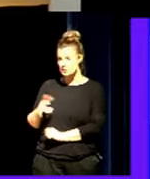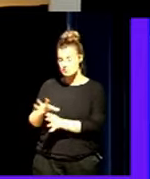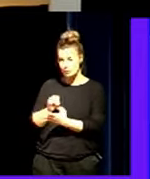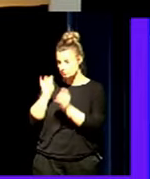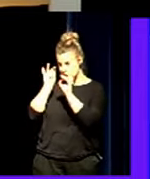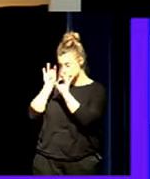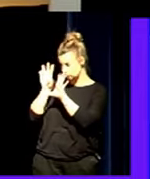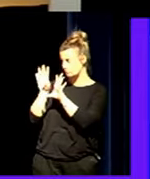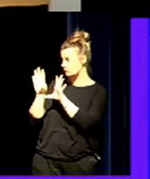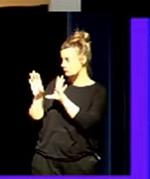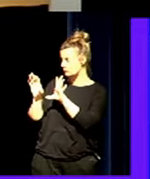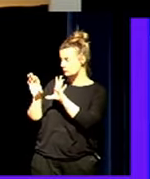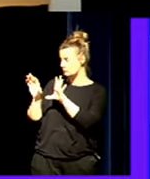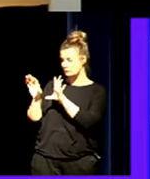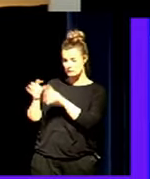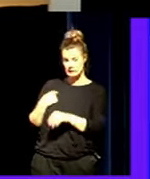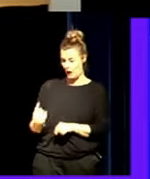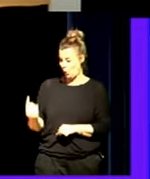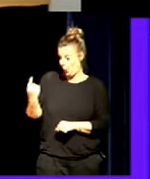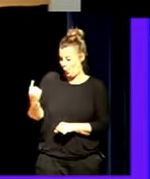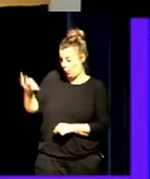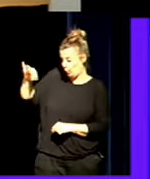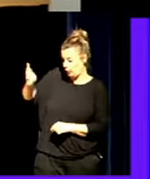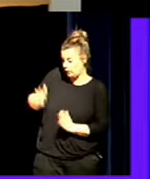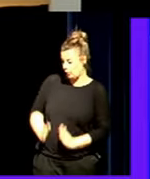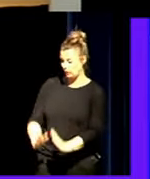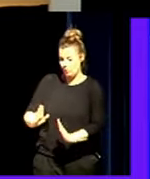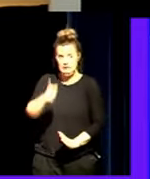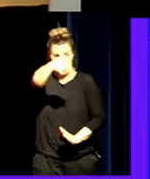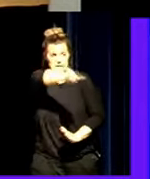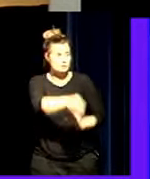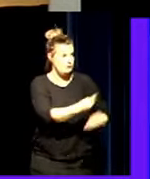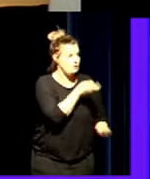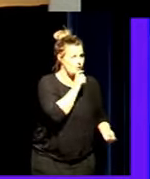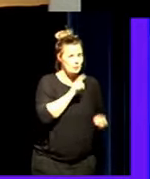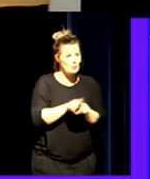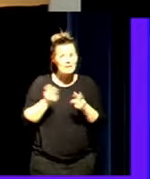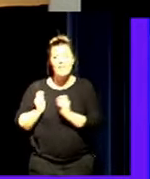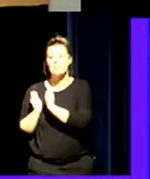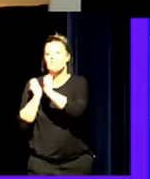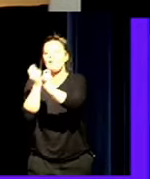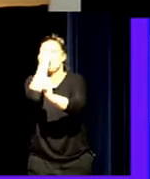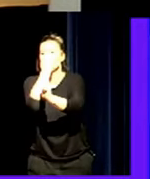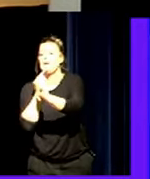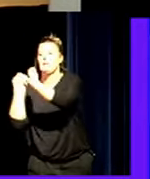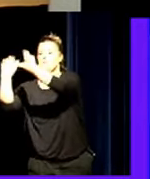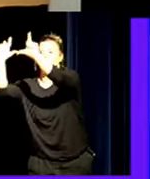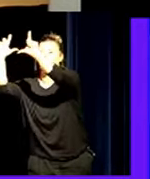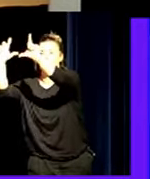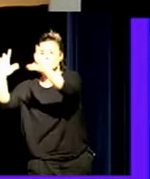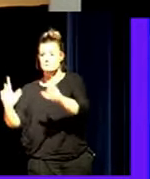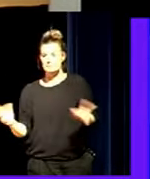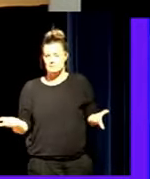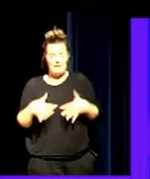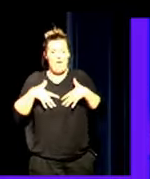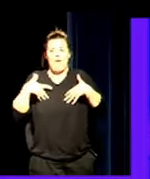Eta bakarra da, nire gona egiten dut ezaz dugegaz. Lero, ikusten dute irudia. Eta, klaro, non geratzen dira